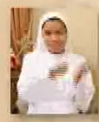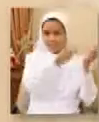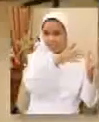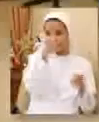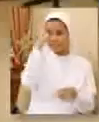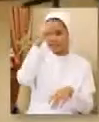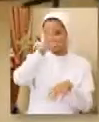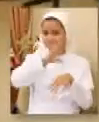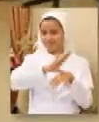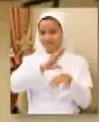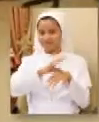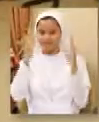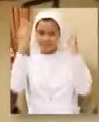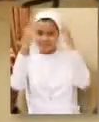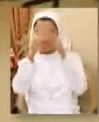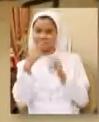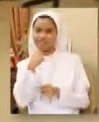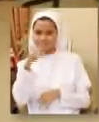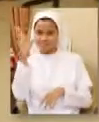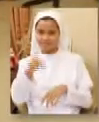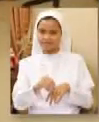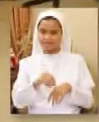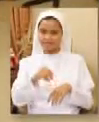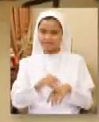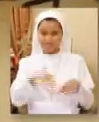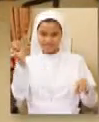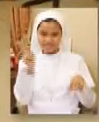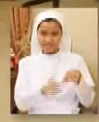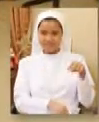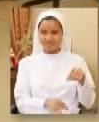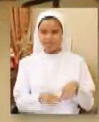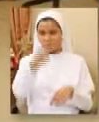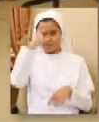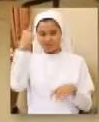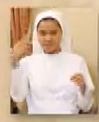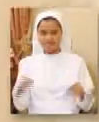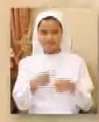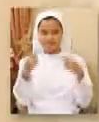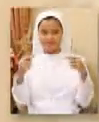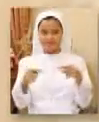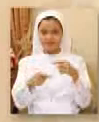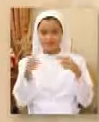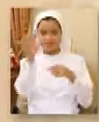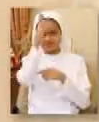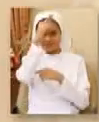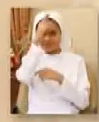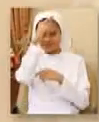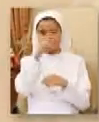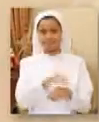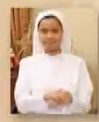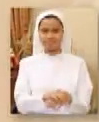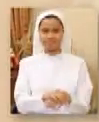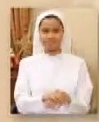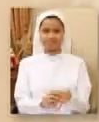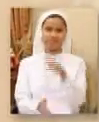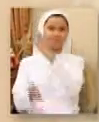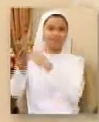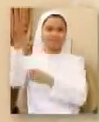naku, hindi po pwede yan. Sabi sa akin, sana yung intention sabi sa akin, Bishop, ito, it goes back to